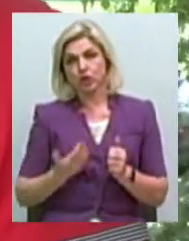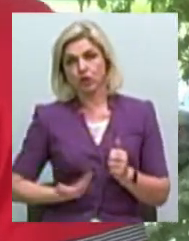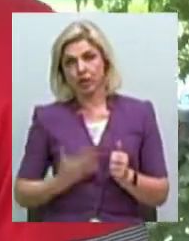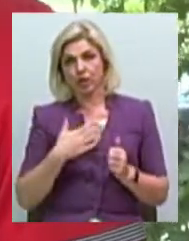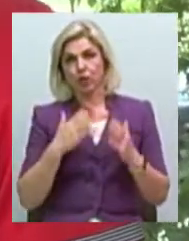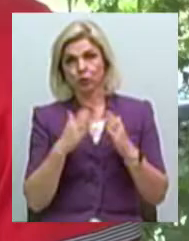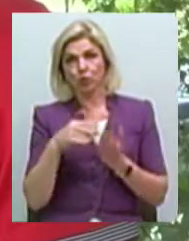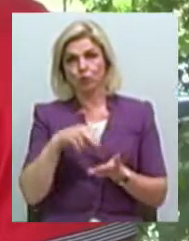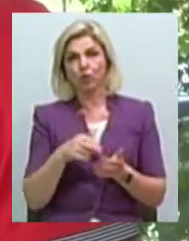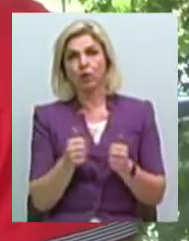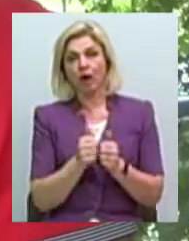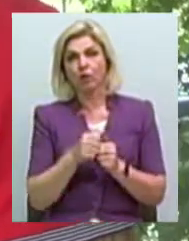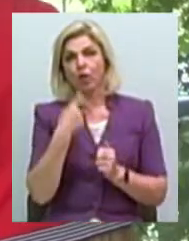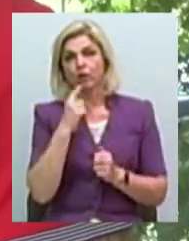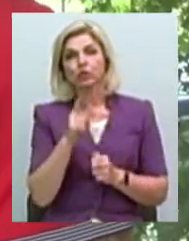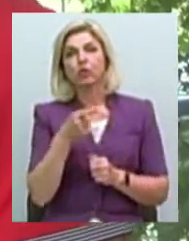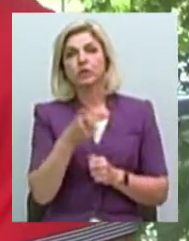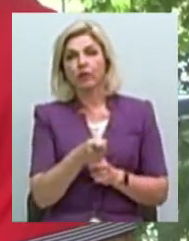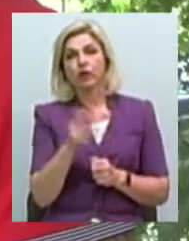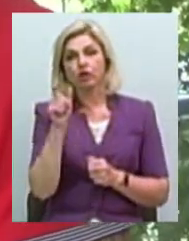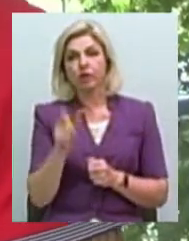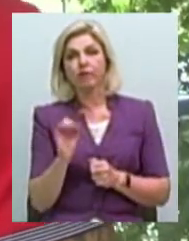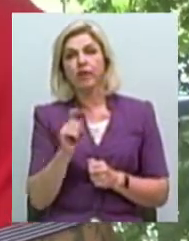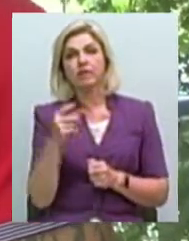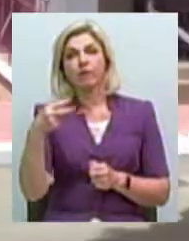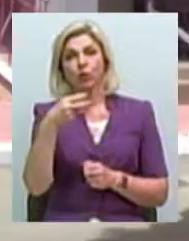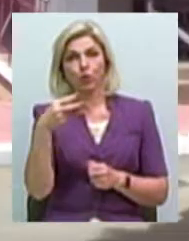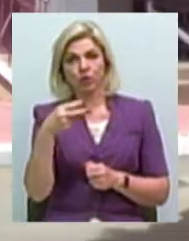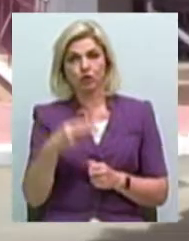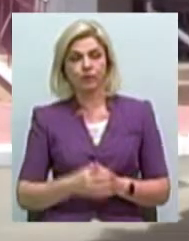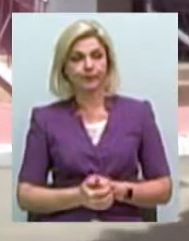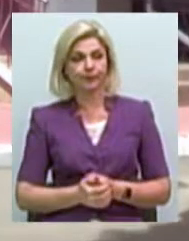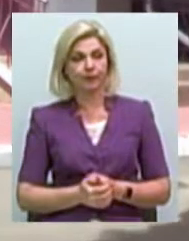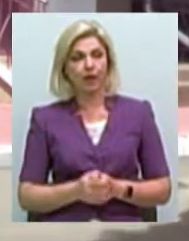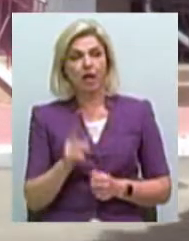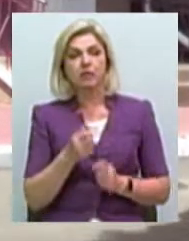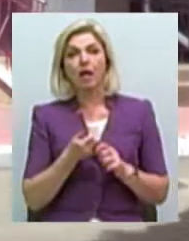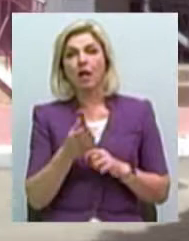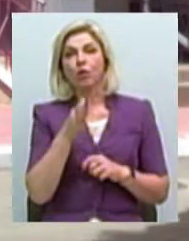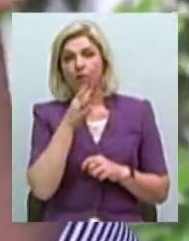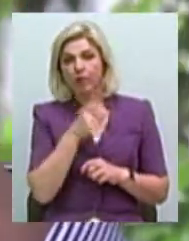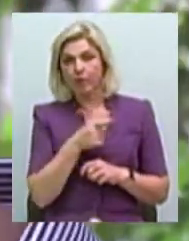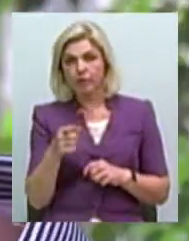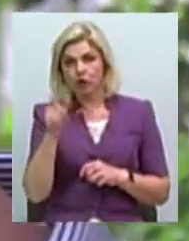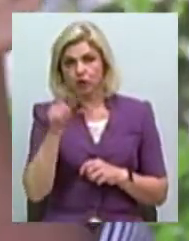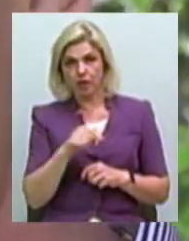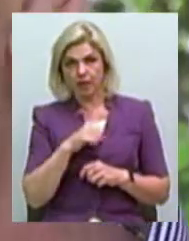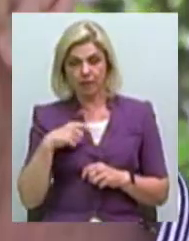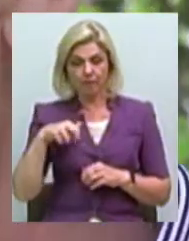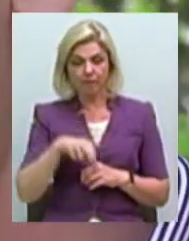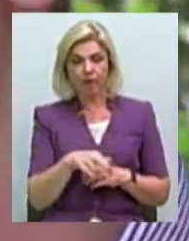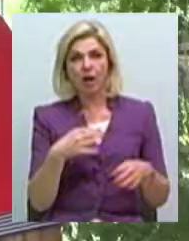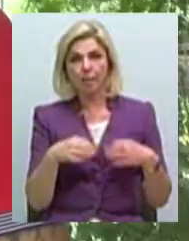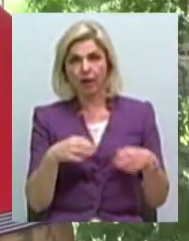стояв поруч, сказав, що стріляв чоловік з другого поверху. За кілька хвилин сам чоловік вийшов на вулицю з пакетом,